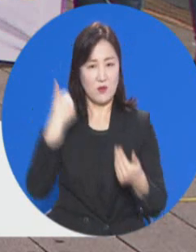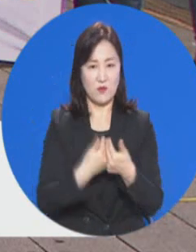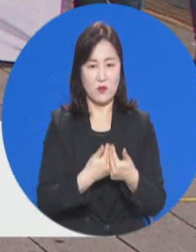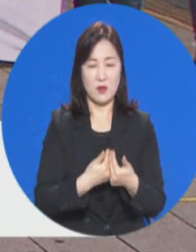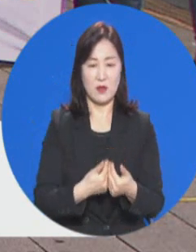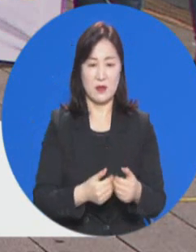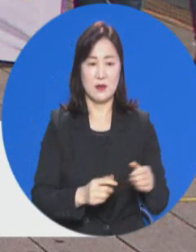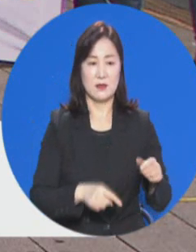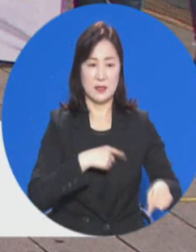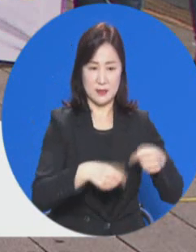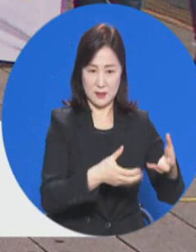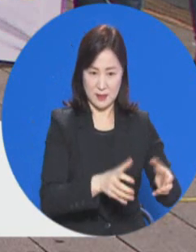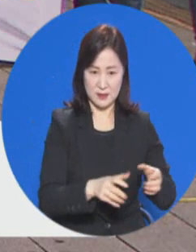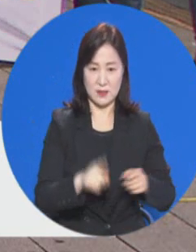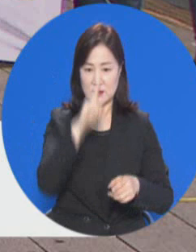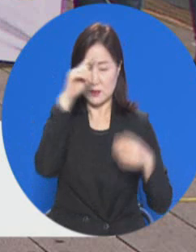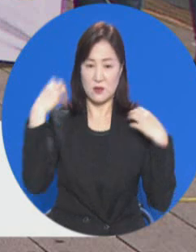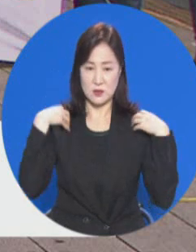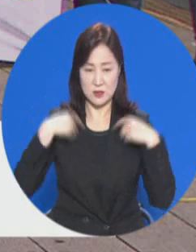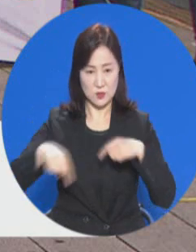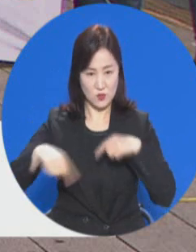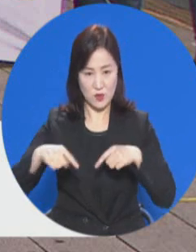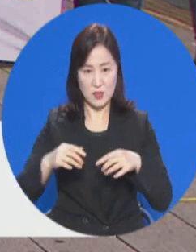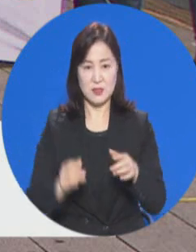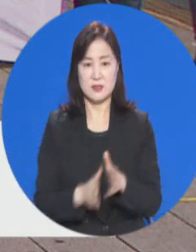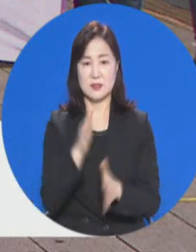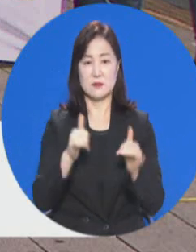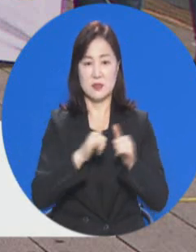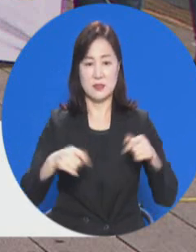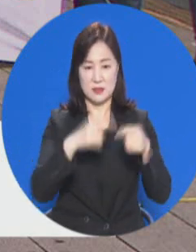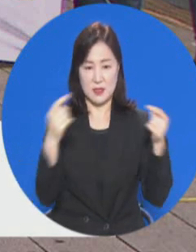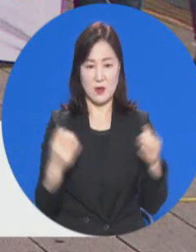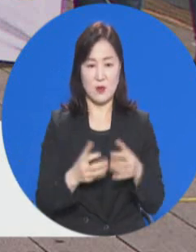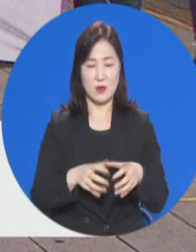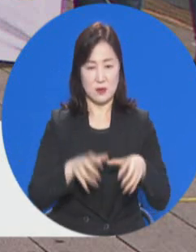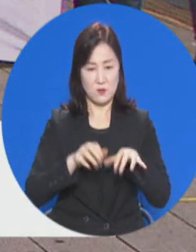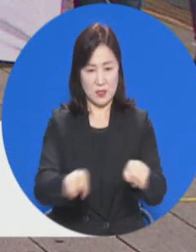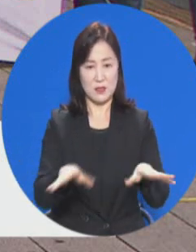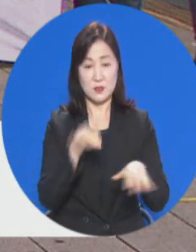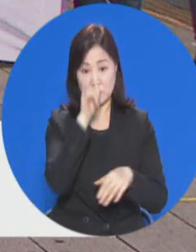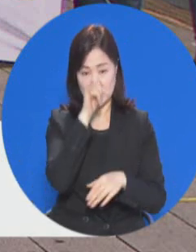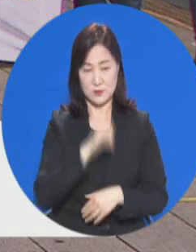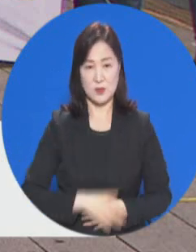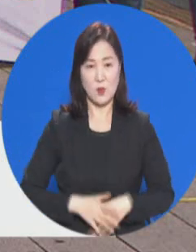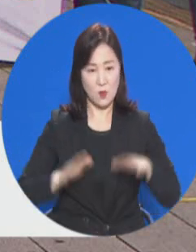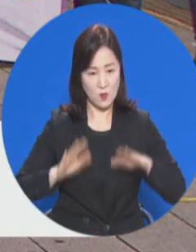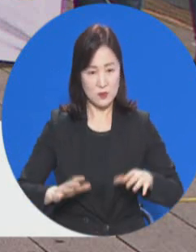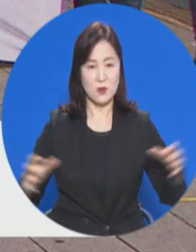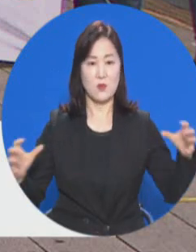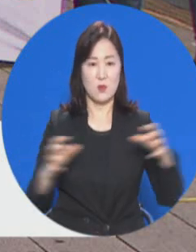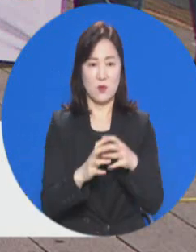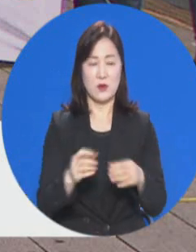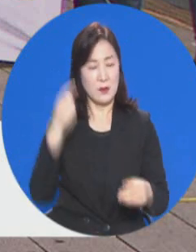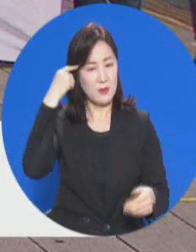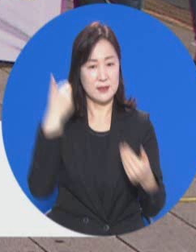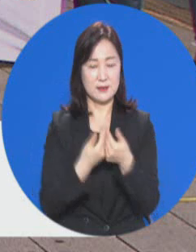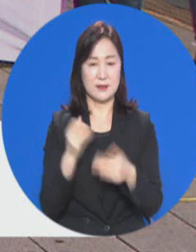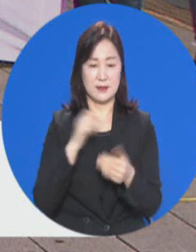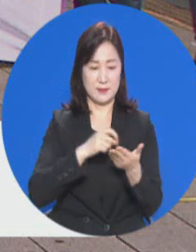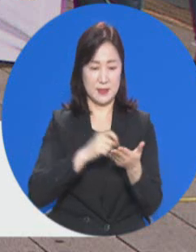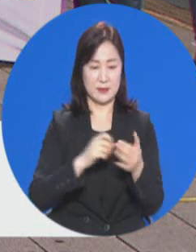정치권 시민 사회로 확산하고 있습니다 오늘은 시민단체들이 한자리에 모여 반발 기자 회견을